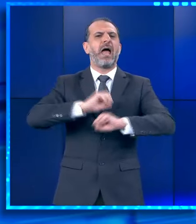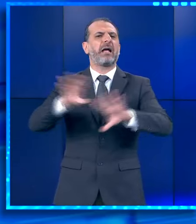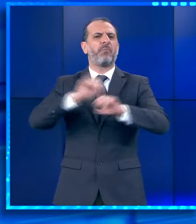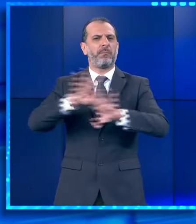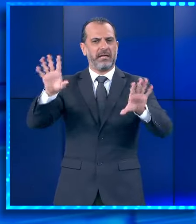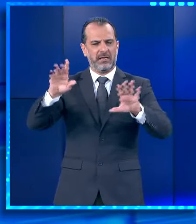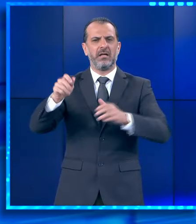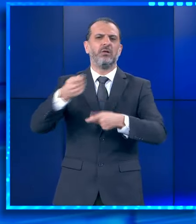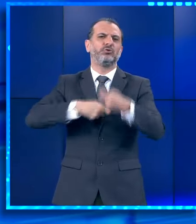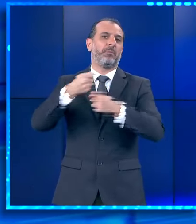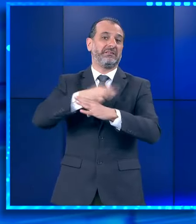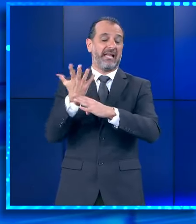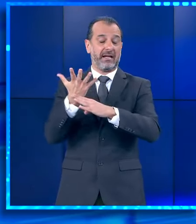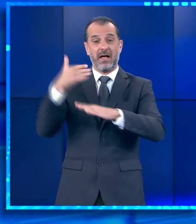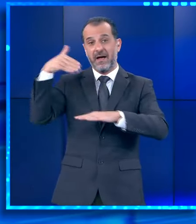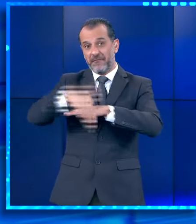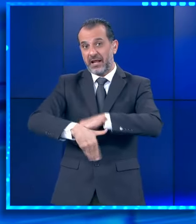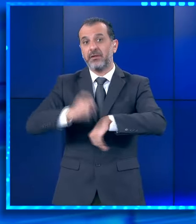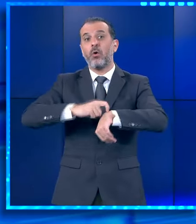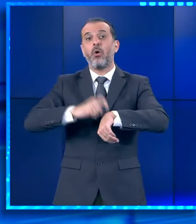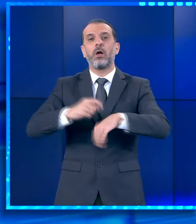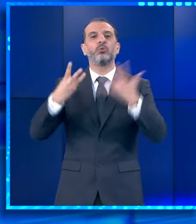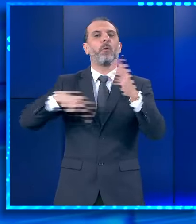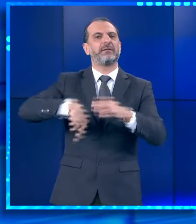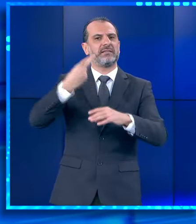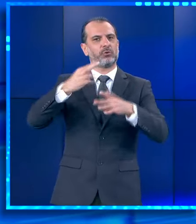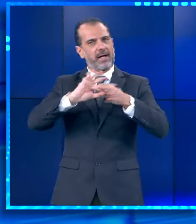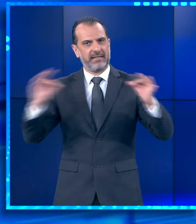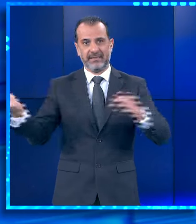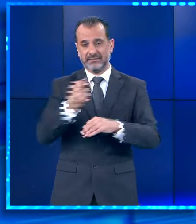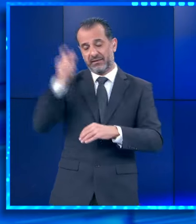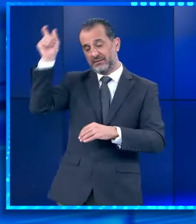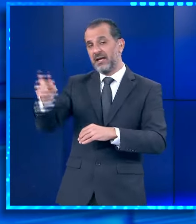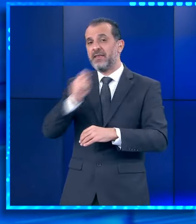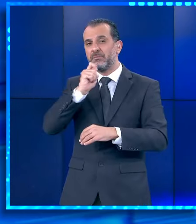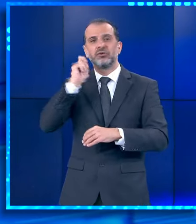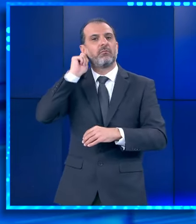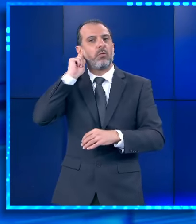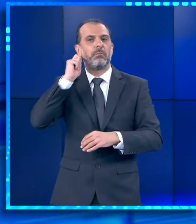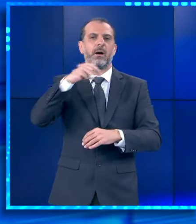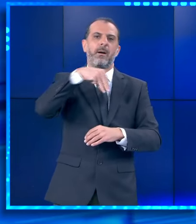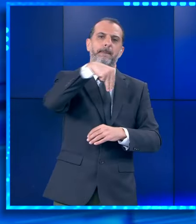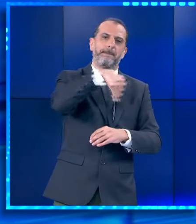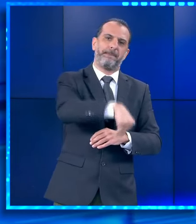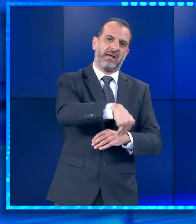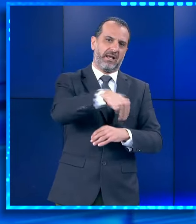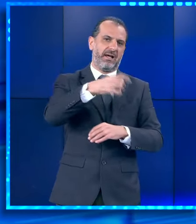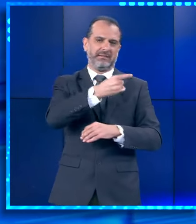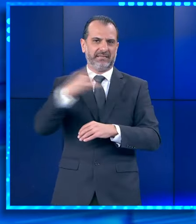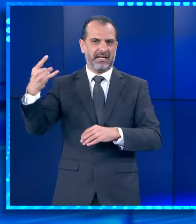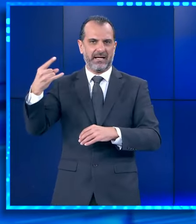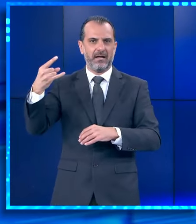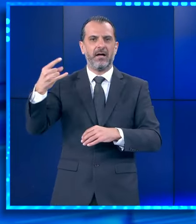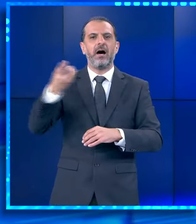Ακολουθεί η εκπομπή Shopping Star. Δείτε όλες τις εξελίξεις της ημέρας με αναλυτικά ρεπορτάζ στο κεντρικό δελτίο στις 8 παρατέταρτο με τη